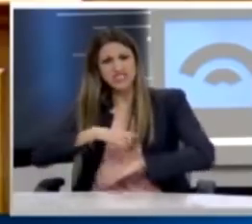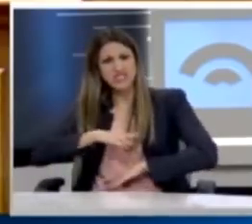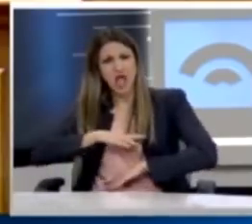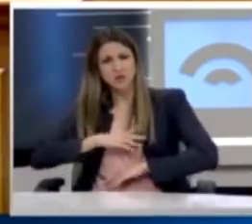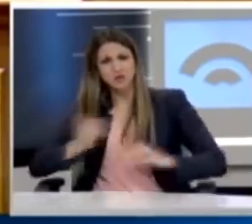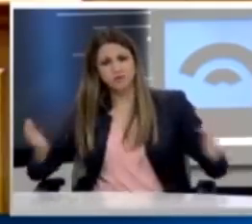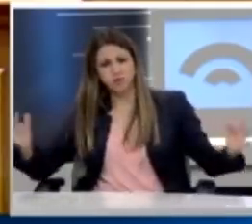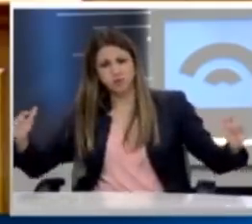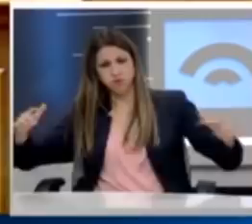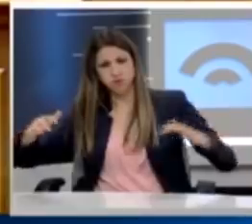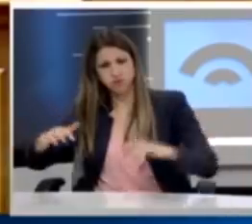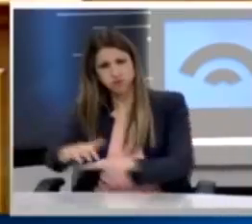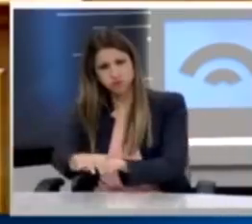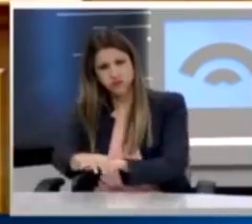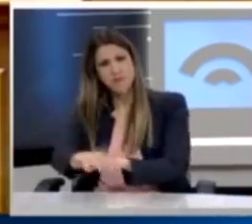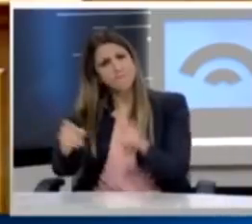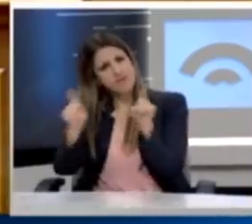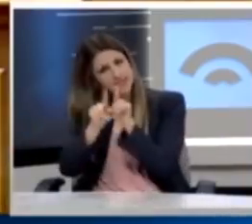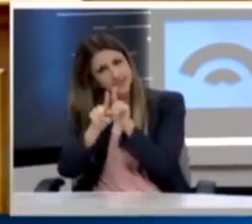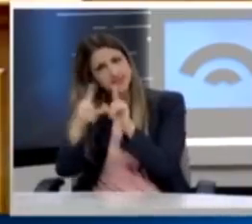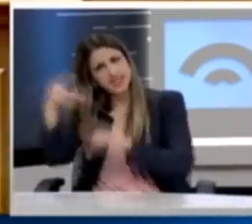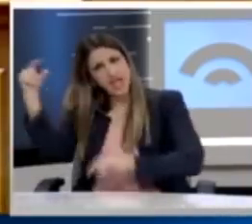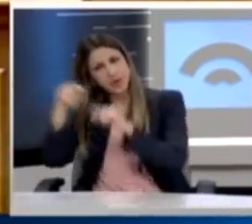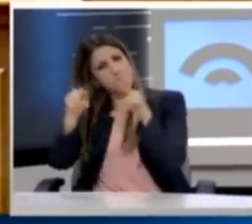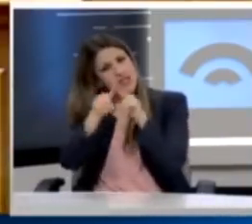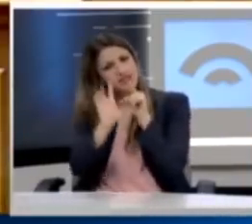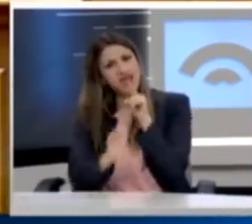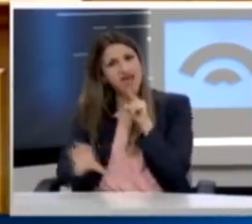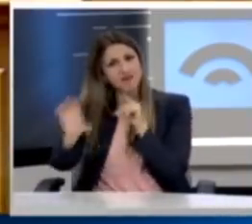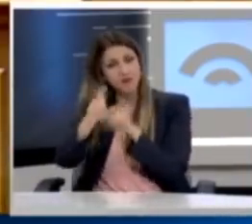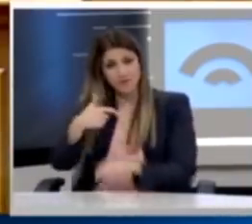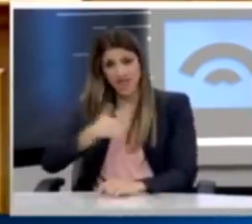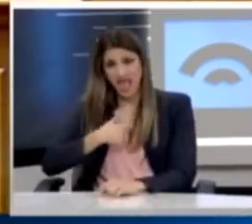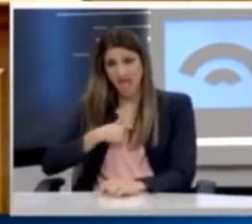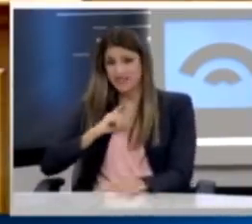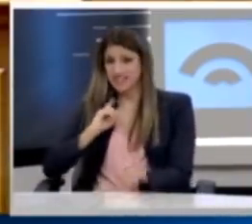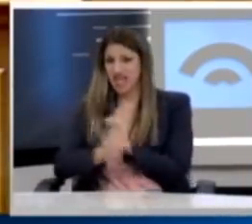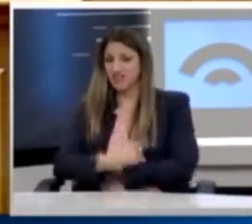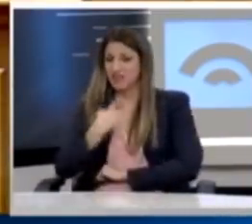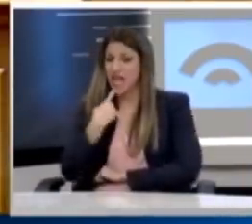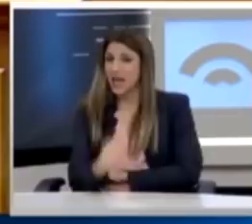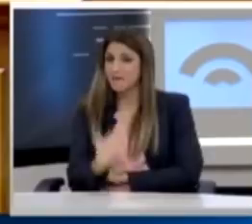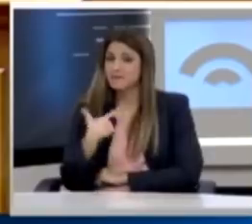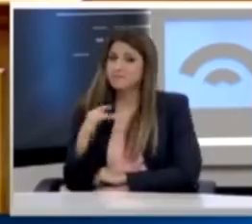της Ευρωπαϊκής Ένωσης δίπλα στο ΝΑΤΟ. Εμείς ξεκάθαρα λέμε και προειδοποιούμε ότι η